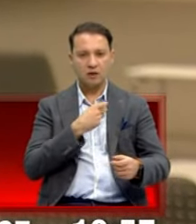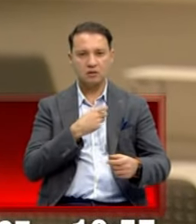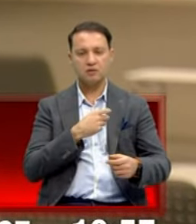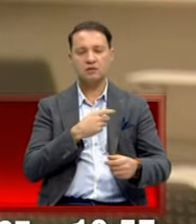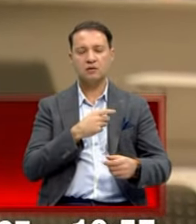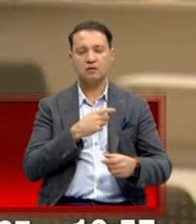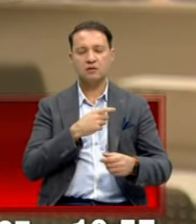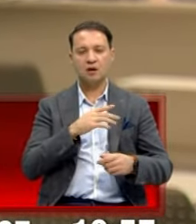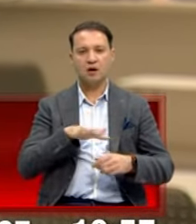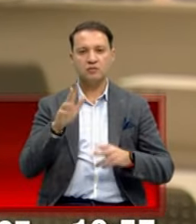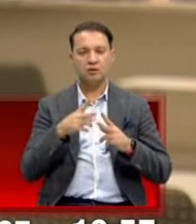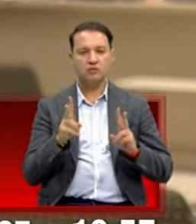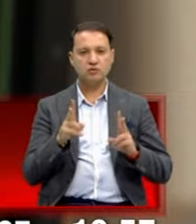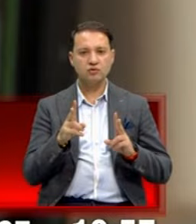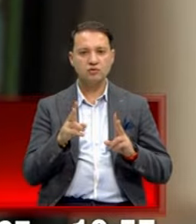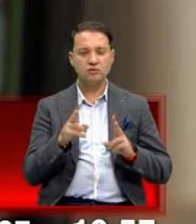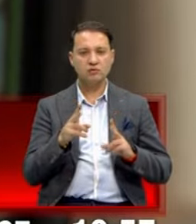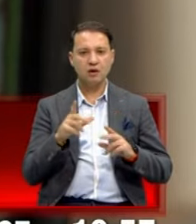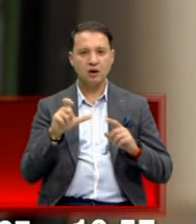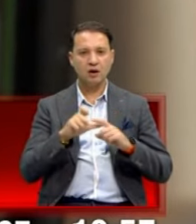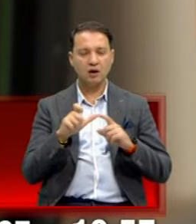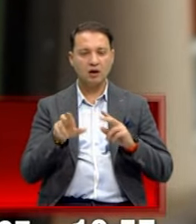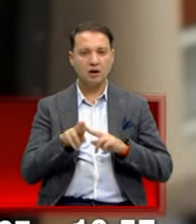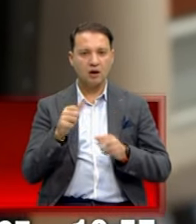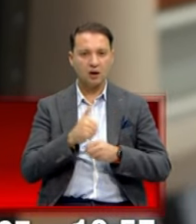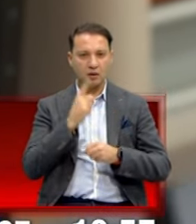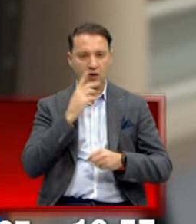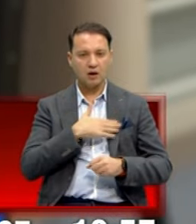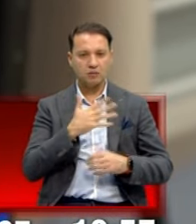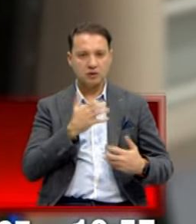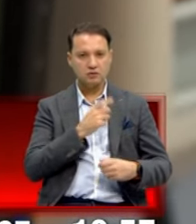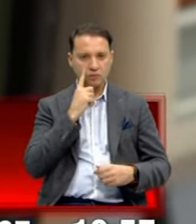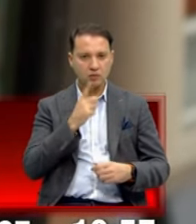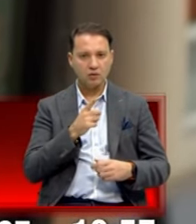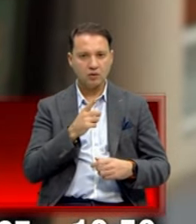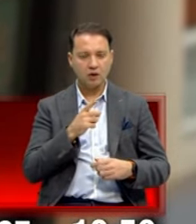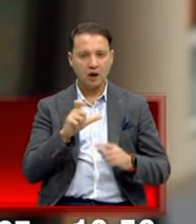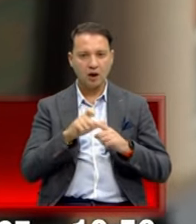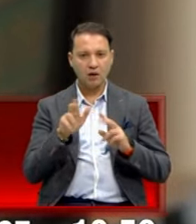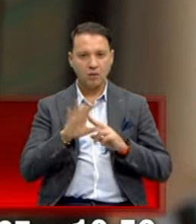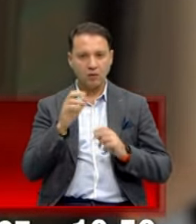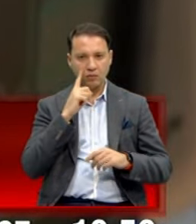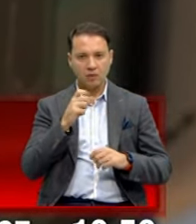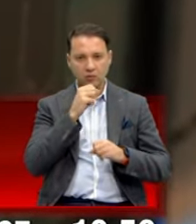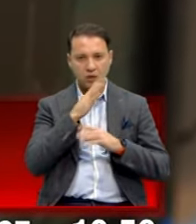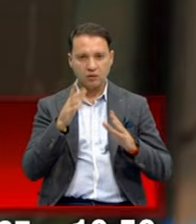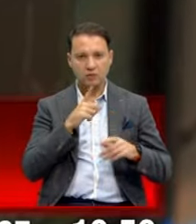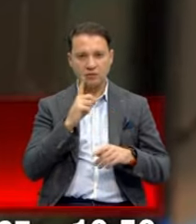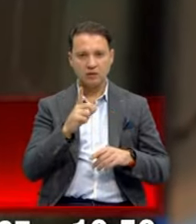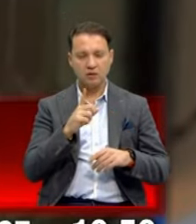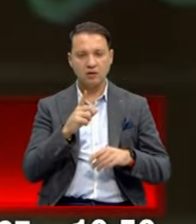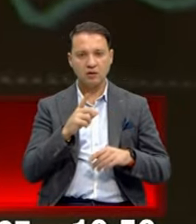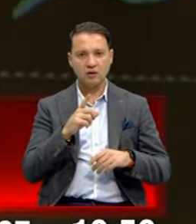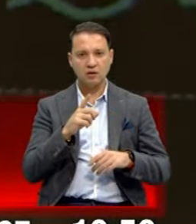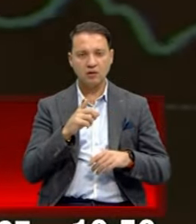damarlar hepsi açık. EKG'ye bakıyoruz, kalp krizi görüntüsü var. Eko'ya bakıyoruz. Bir baloncuk şeklinde bir